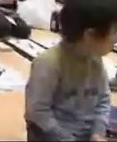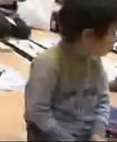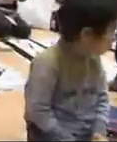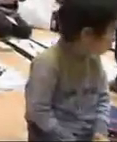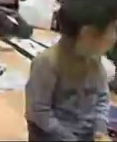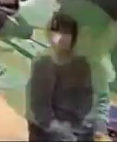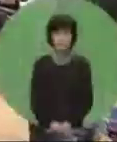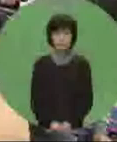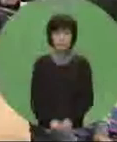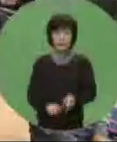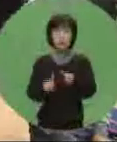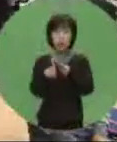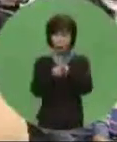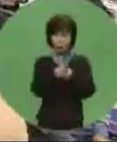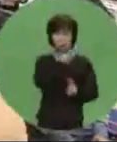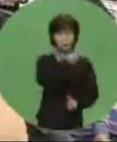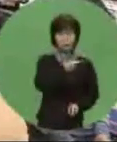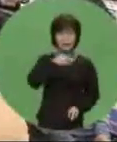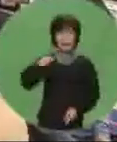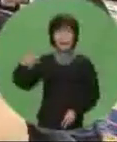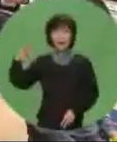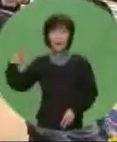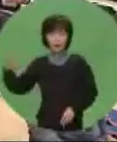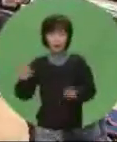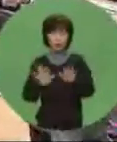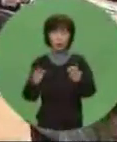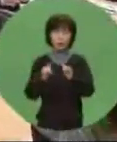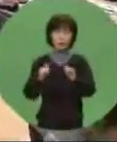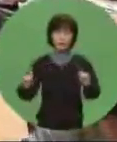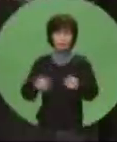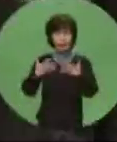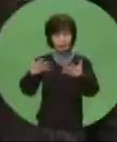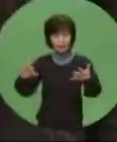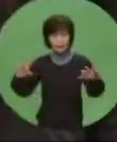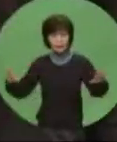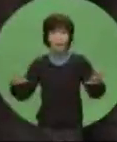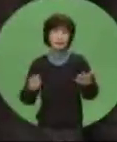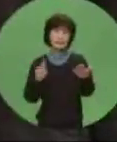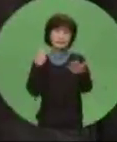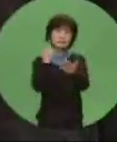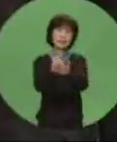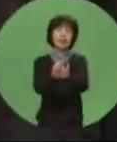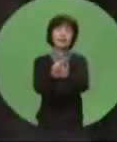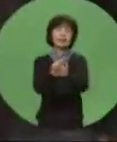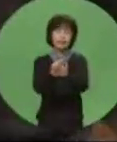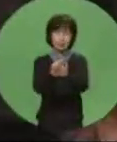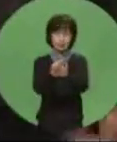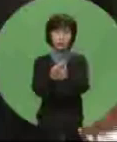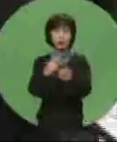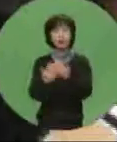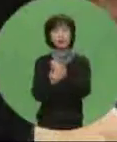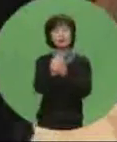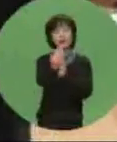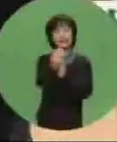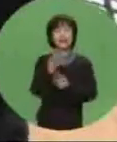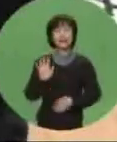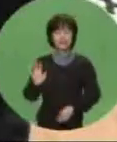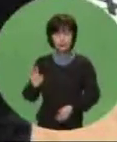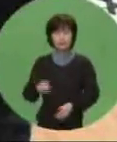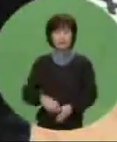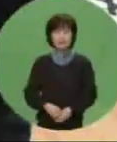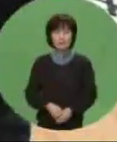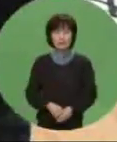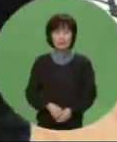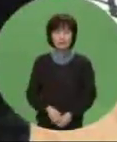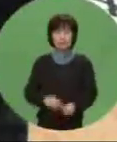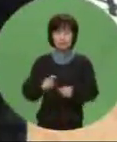小学校低学年の児童たちが数多く参加しているこの新春書き初め大会、回数を